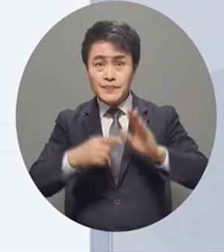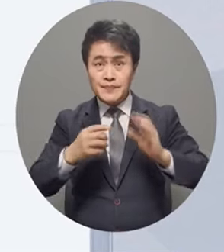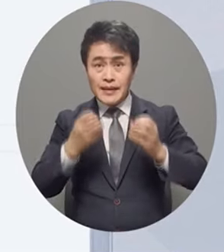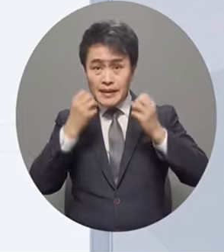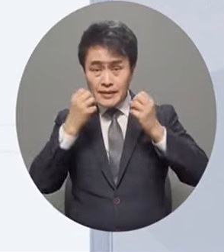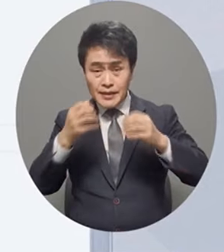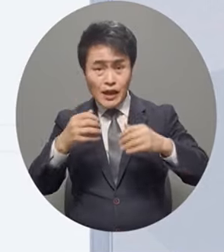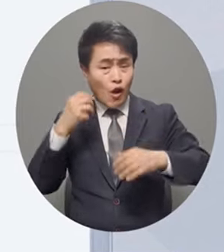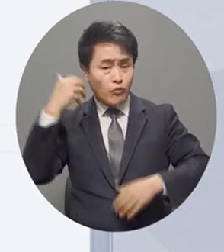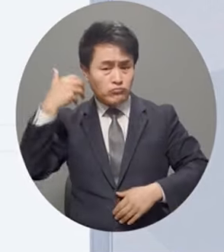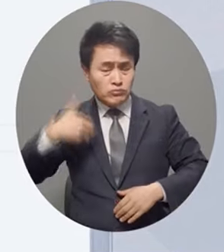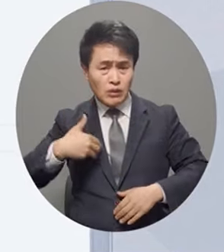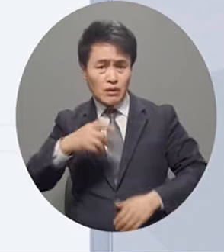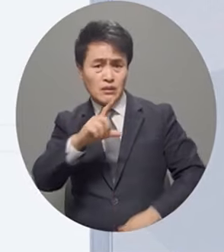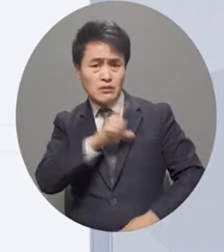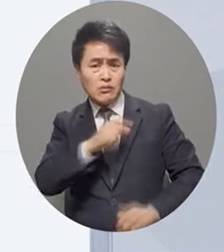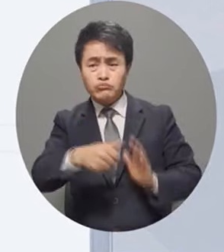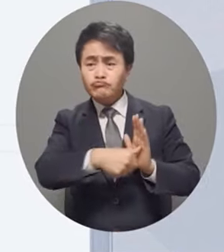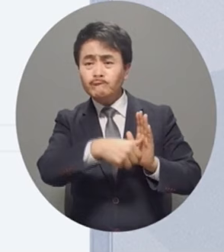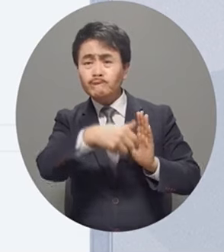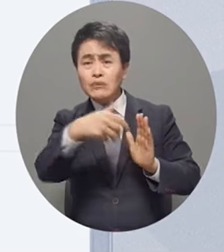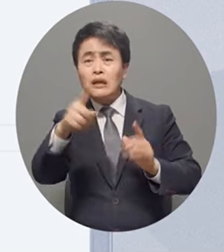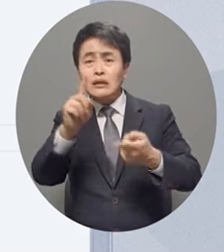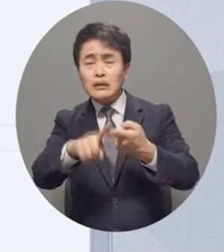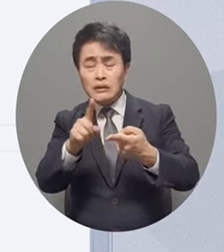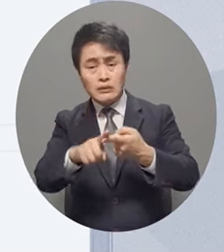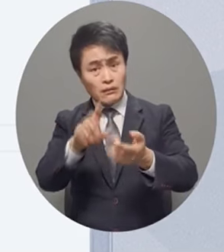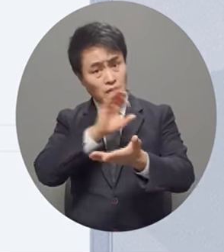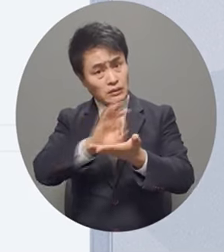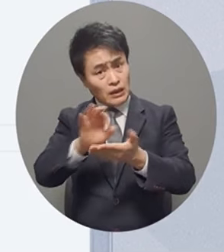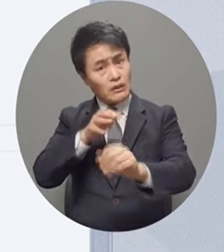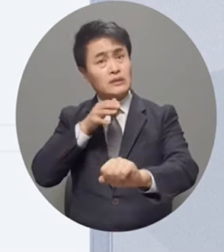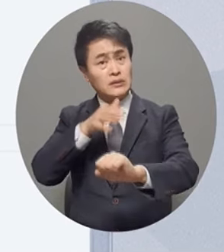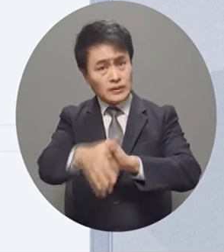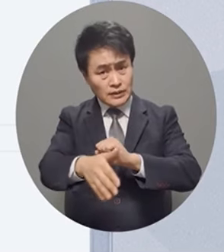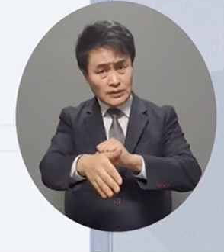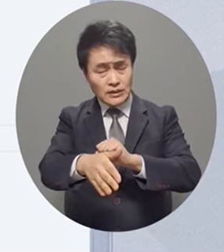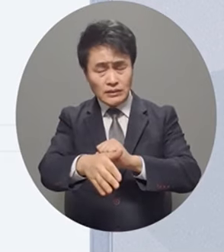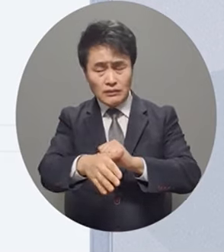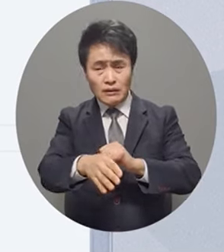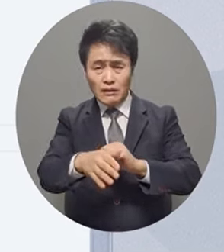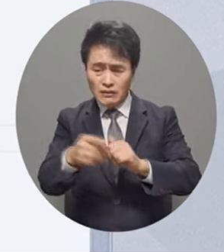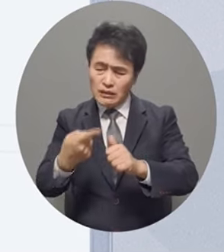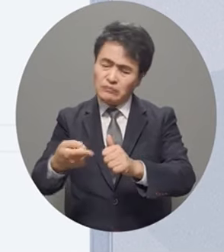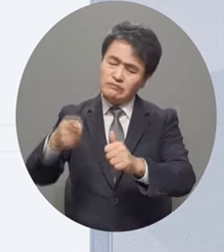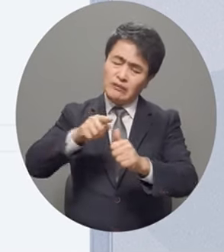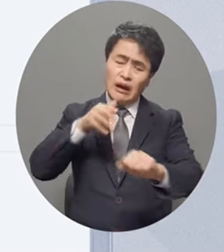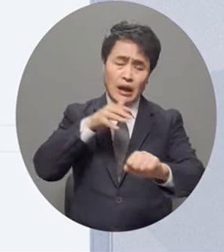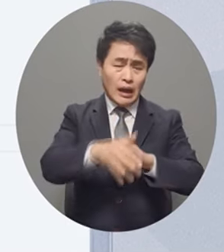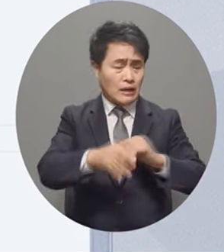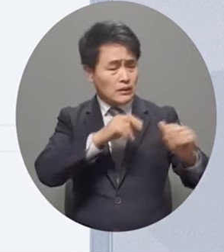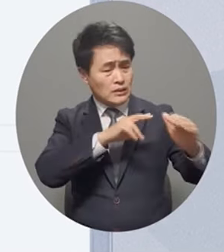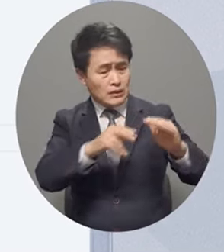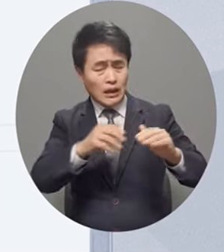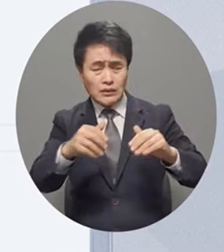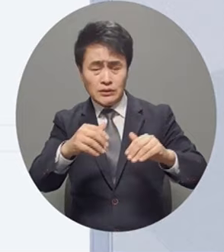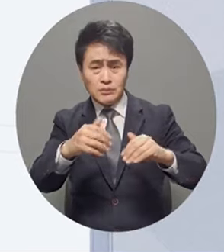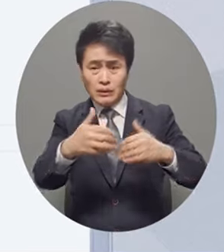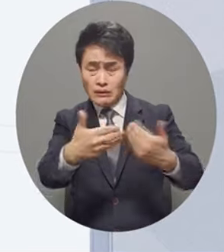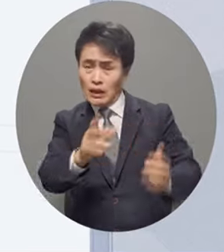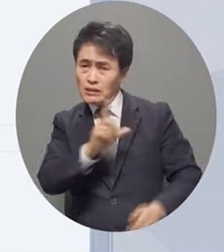개업한 중국집 이름이 조금 알려져 간다고 그대로 차용하겠다는 거라며 무임승차는 지하철이든 당명이든